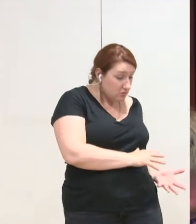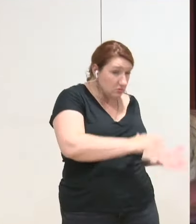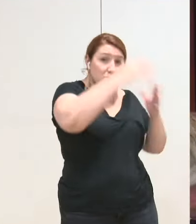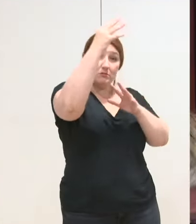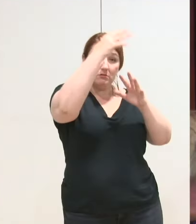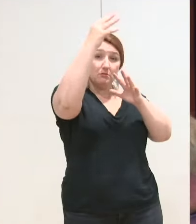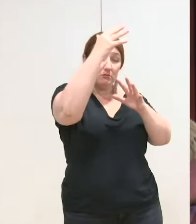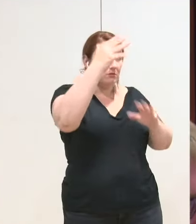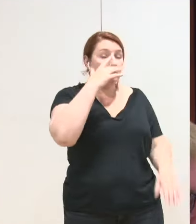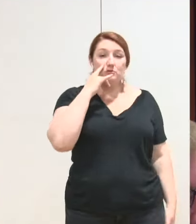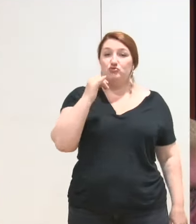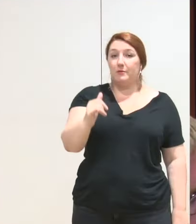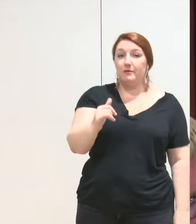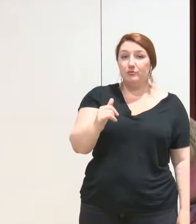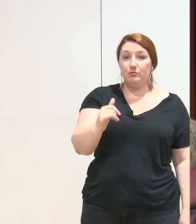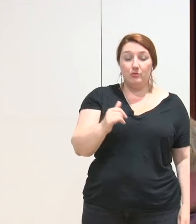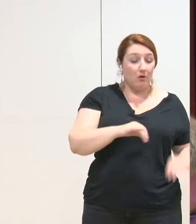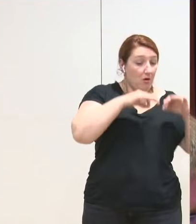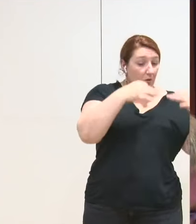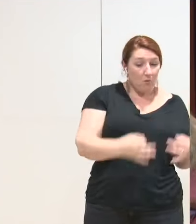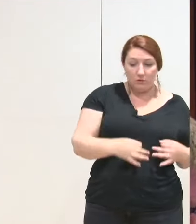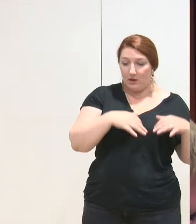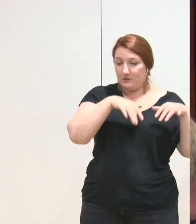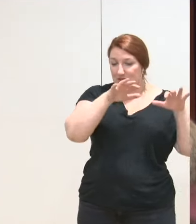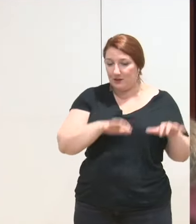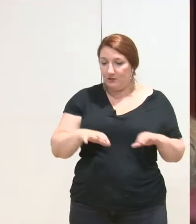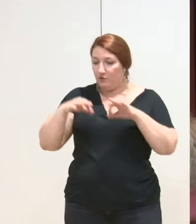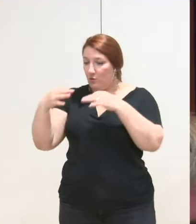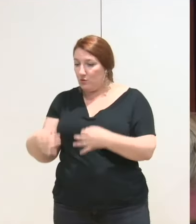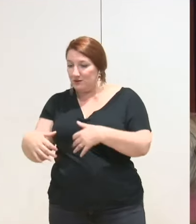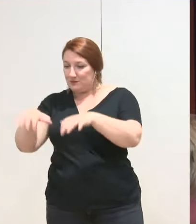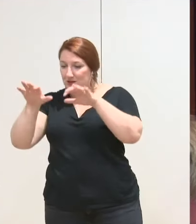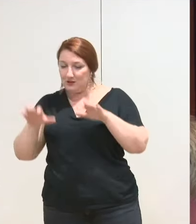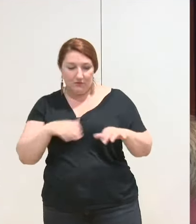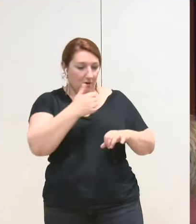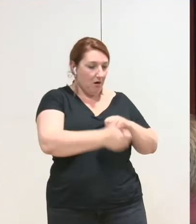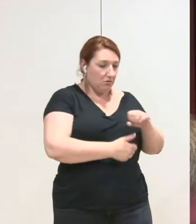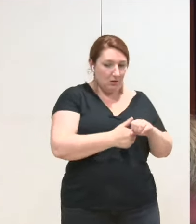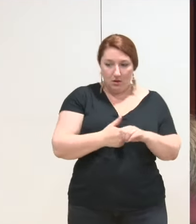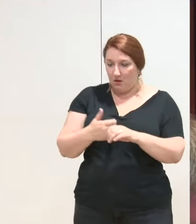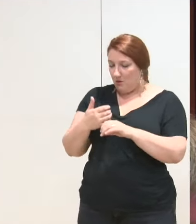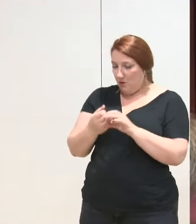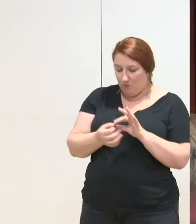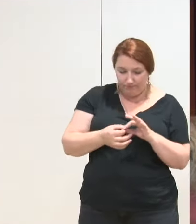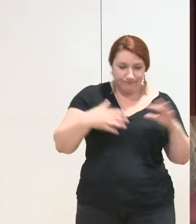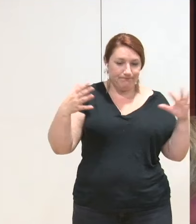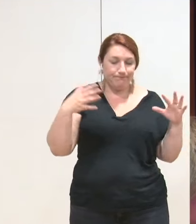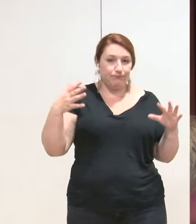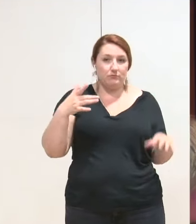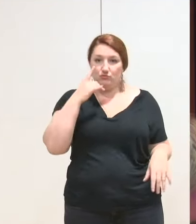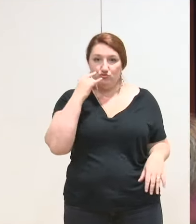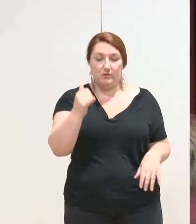chiffre-là entre deux comptes administratifs mais il faut regarder les choses avec objectivité et vous l'avez dit